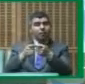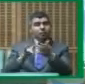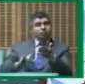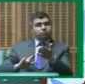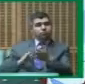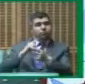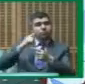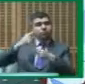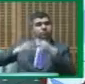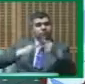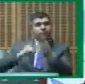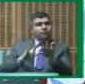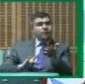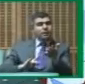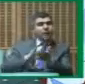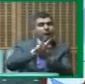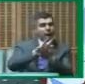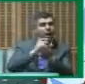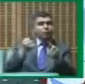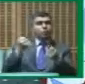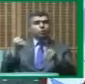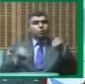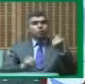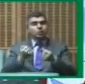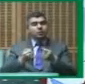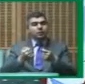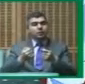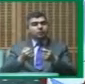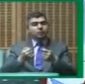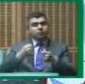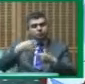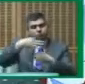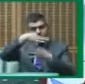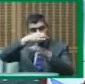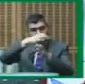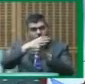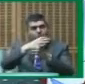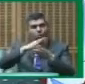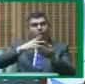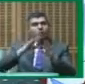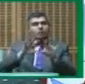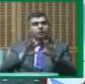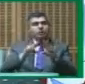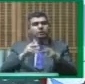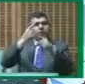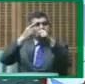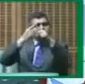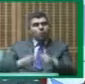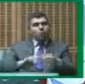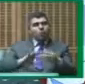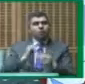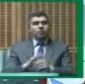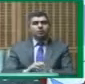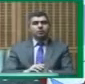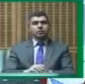الطائرات، السيارات، الإلكترونيك، الخدمات المالية، الأوفشورينغ.